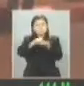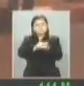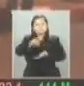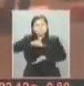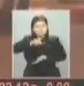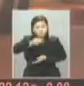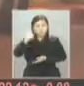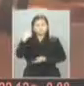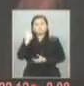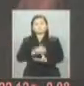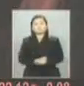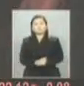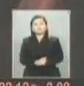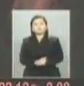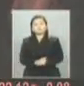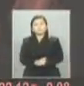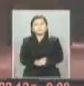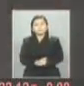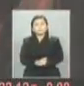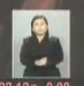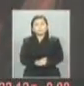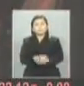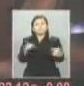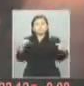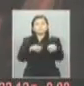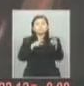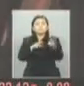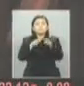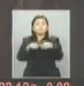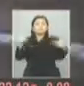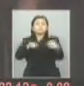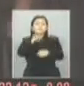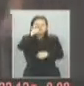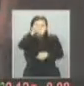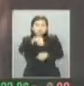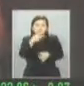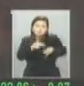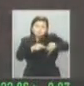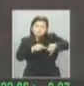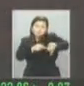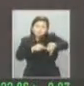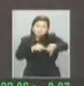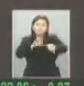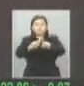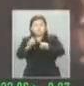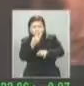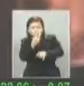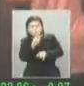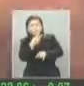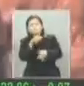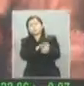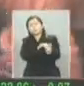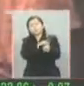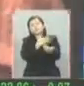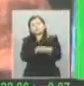ความสามารถในการเรียกร้องความสงสารจากนักท่องเที่ยวและผู้พบเห็นให้ซื้อกล้วยและอ้อยเพื่อป้อนช้างนะคะก็ทำให้ช้